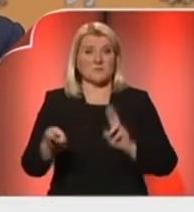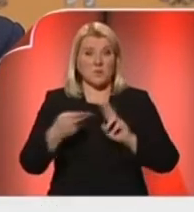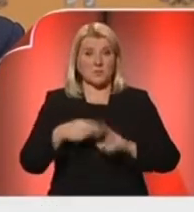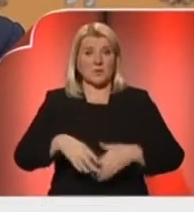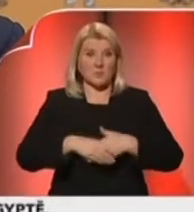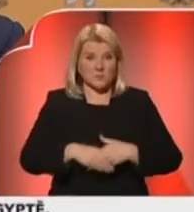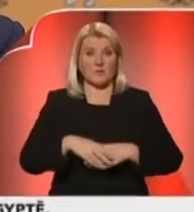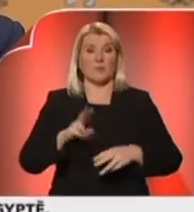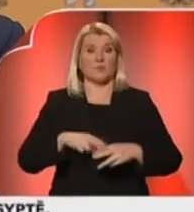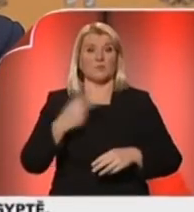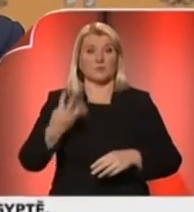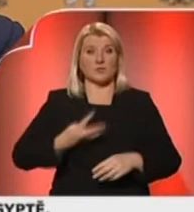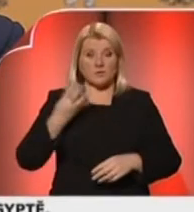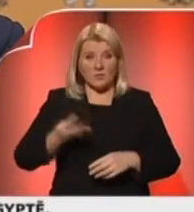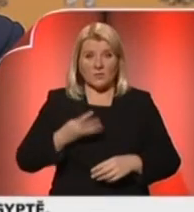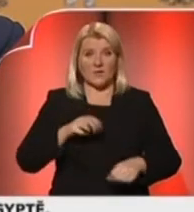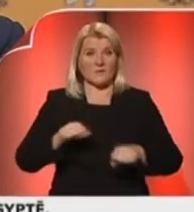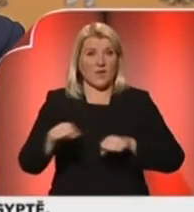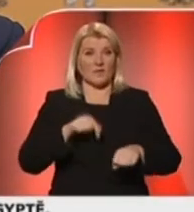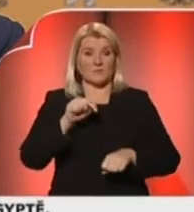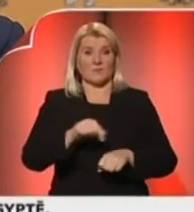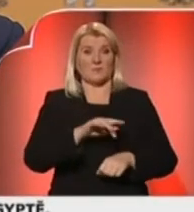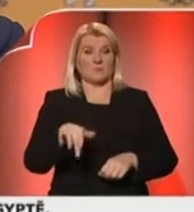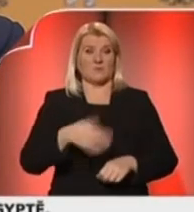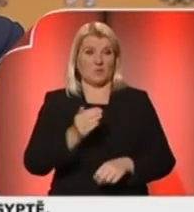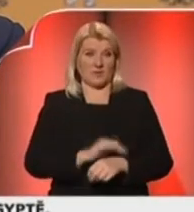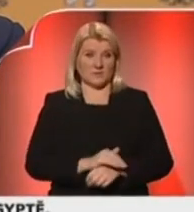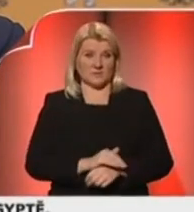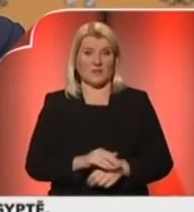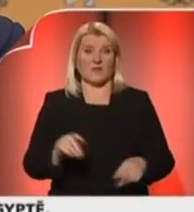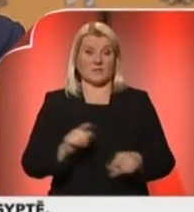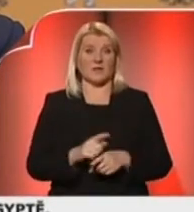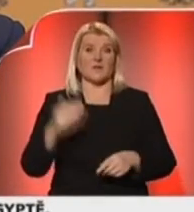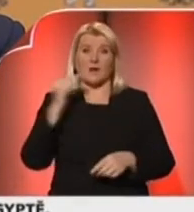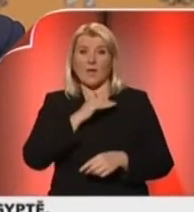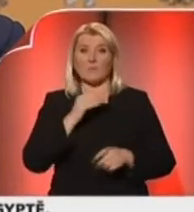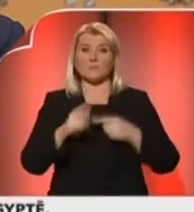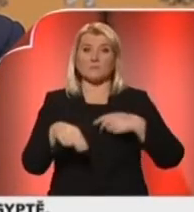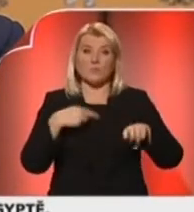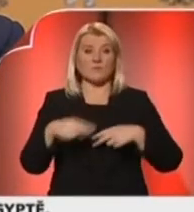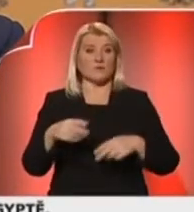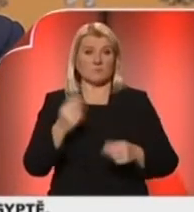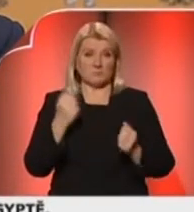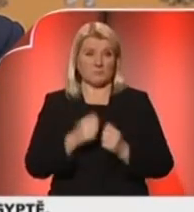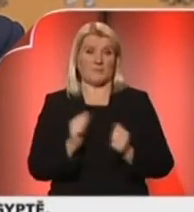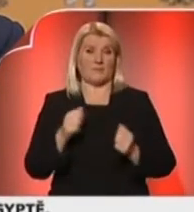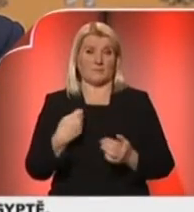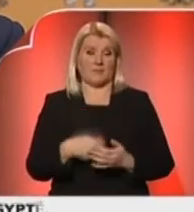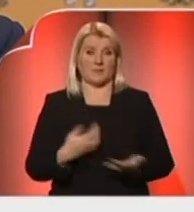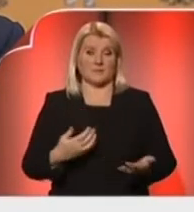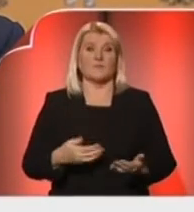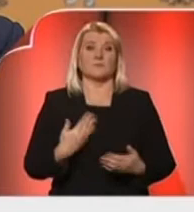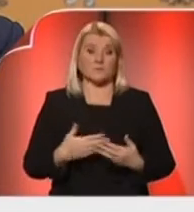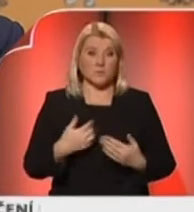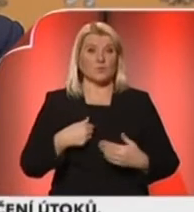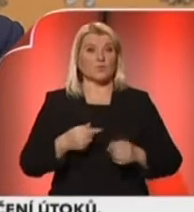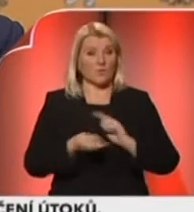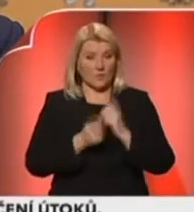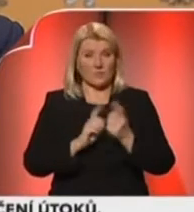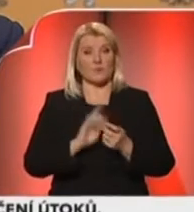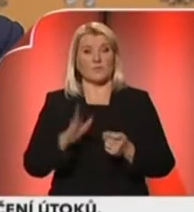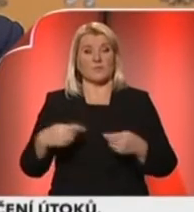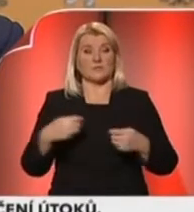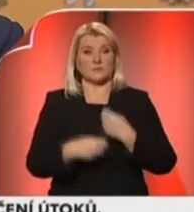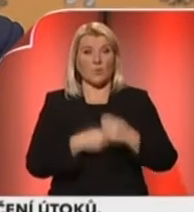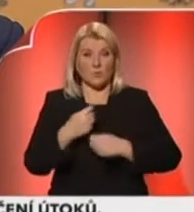pak 4 roky vládneme na radnici, platí kolikrát i chlapské slovo. Tady jsme se domluvili, že to bude spolupráce